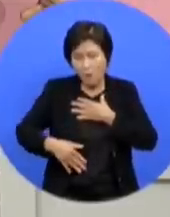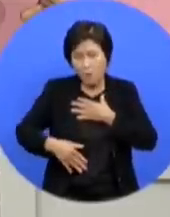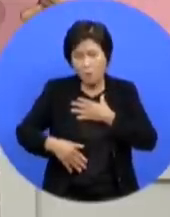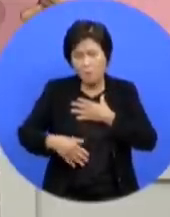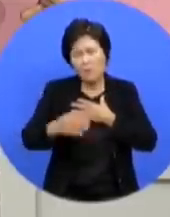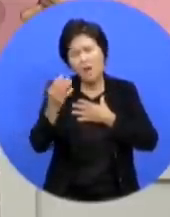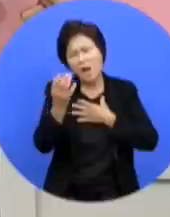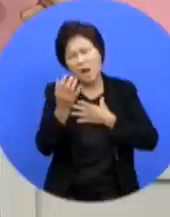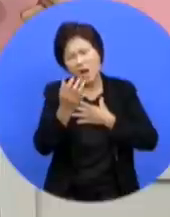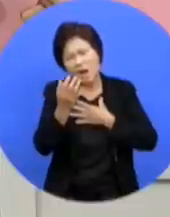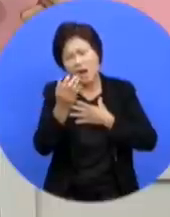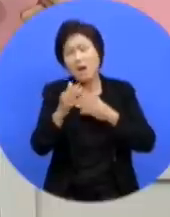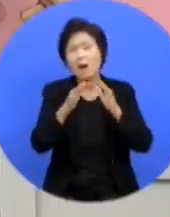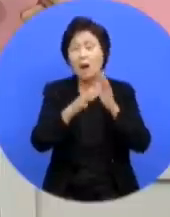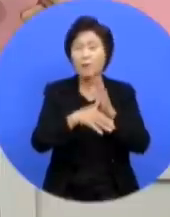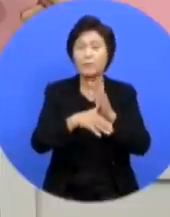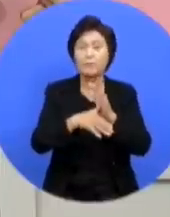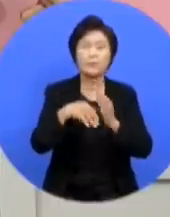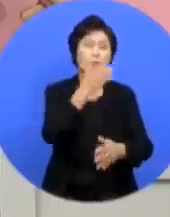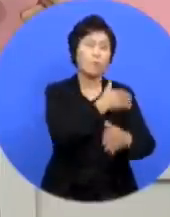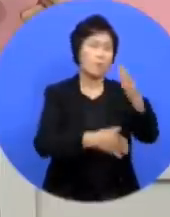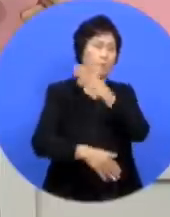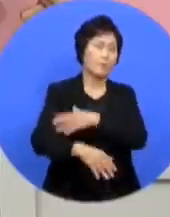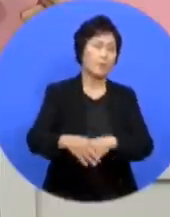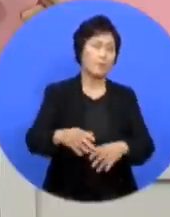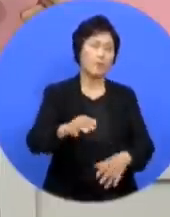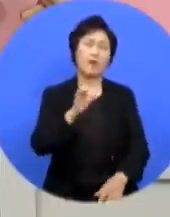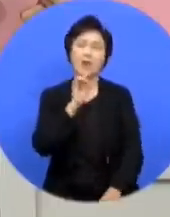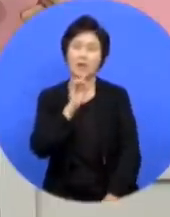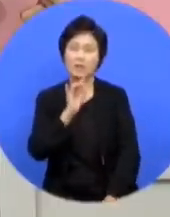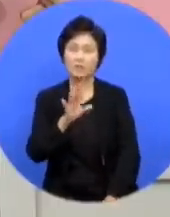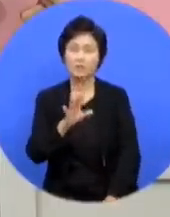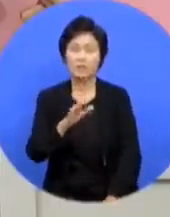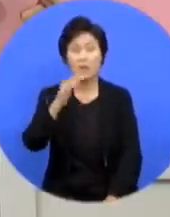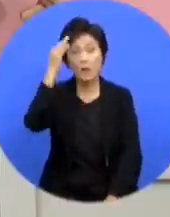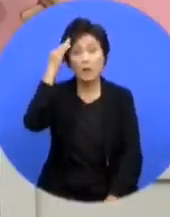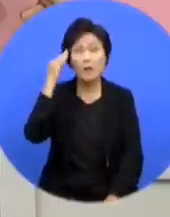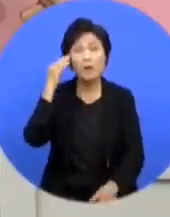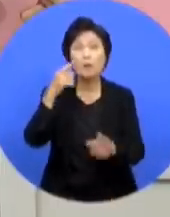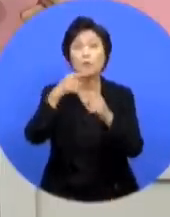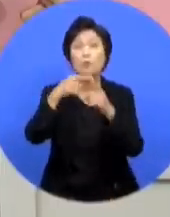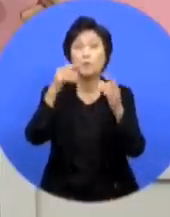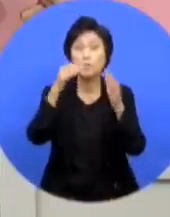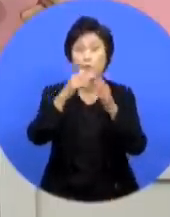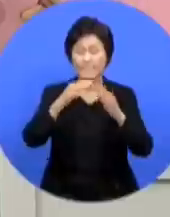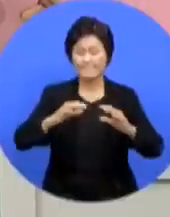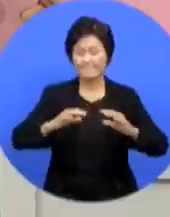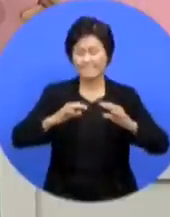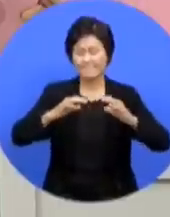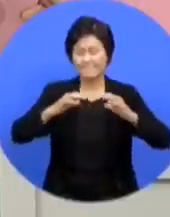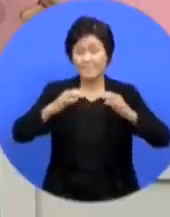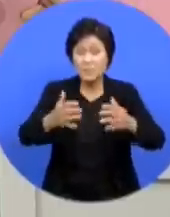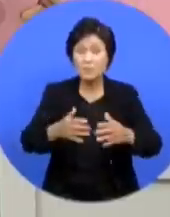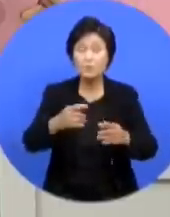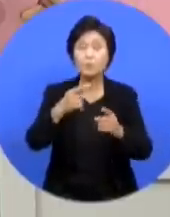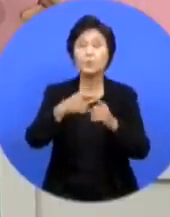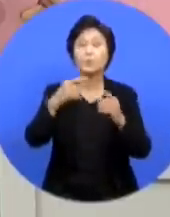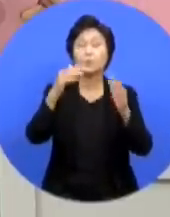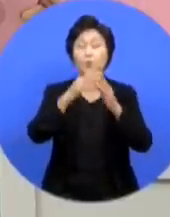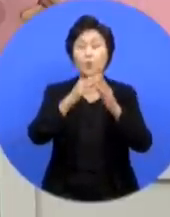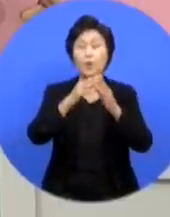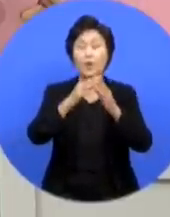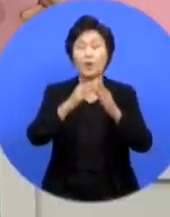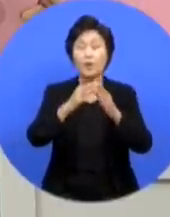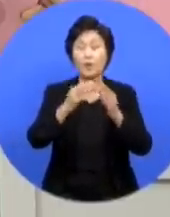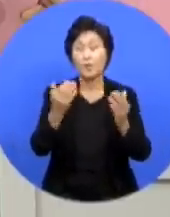마비된 것이지요. 저는 이런 말씀을 드리고 싶어요. 우리 한국 교회가 세계적인 교회로 부흥하고